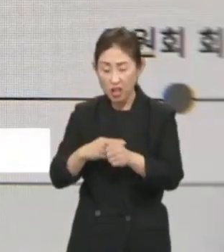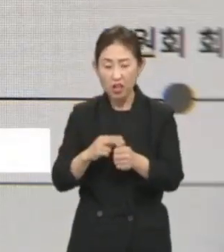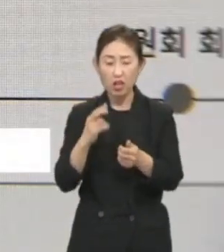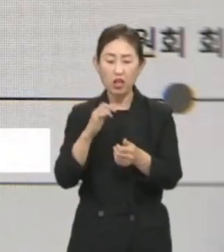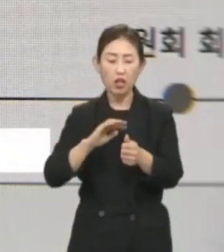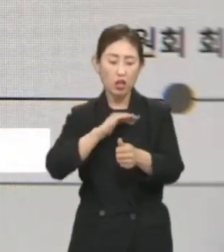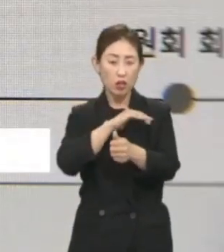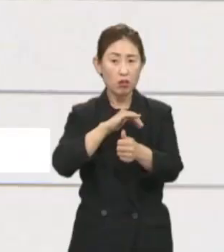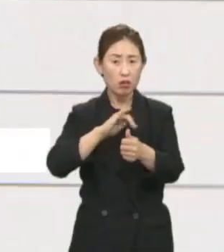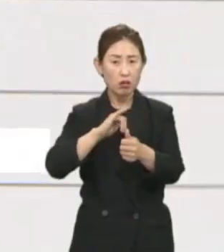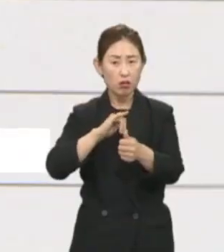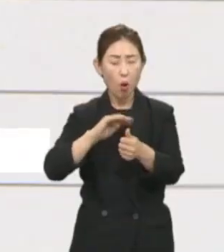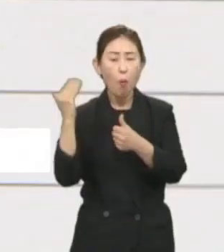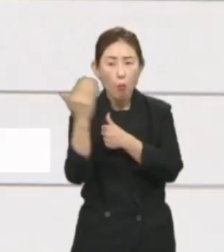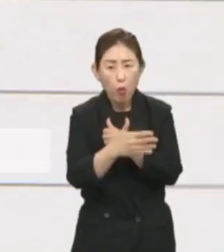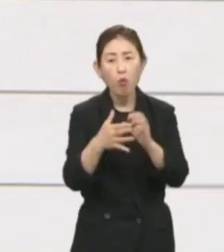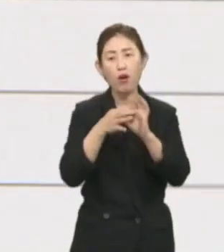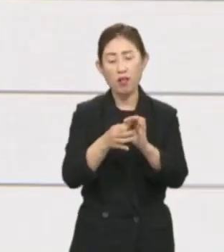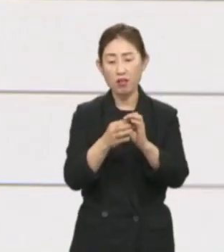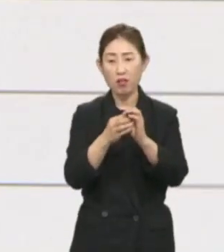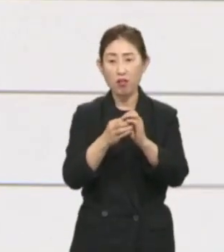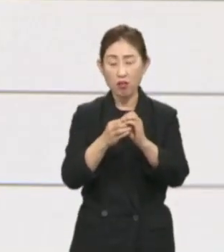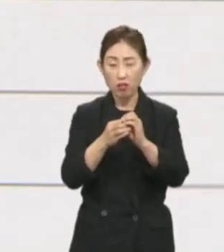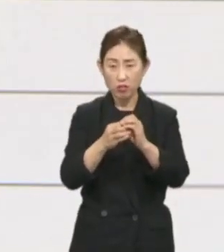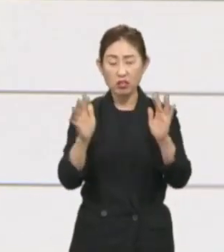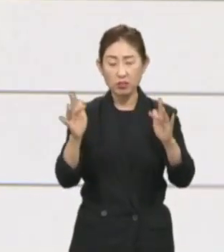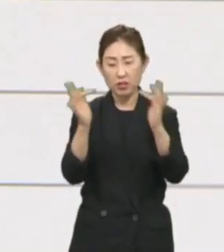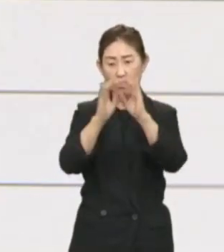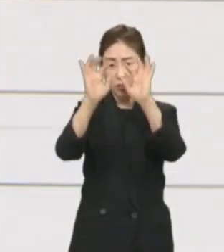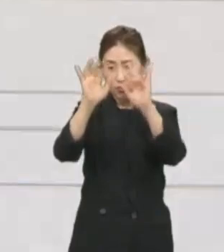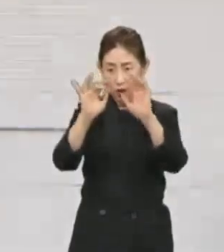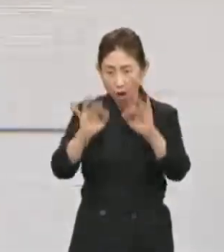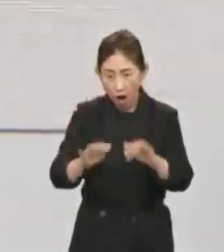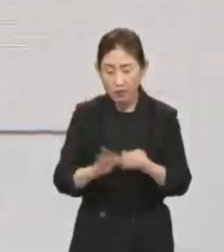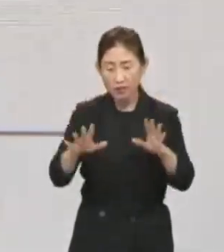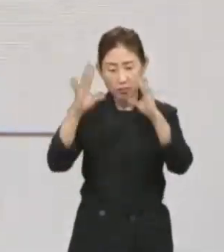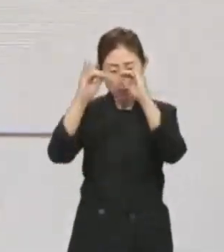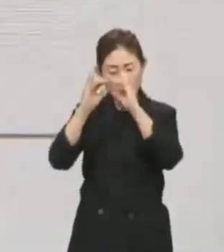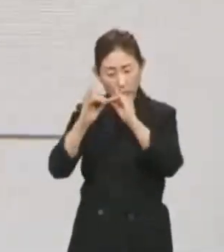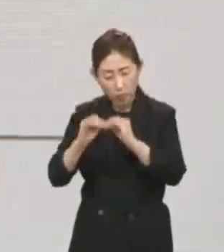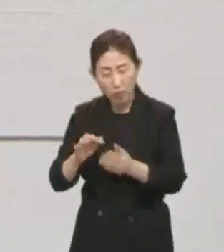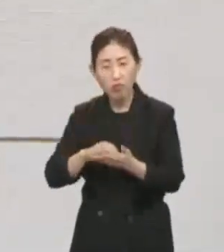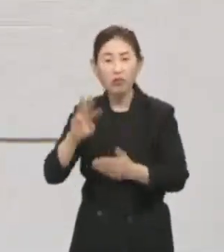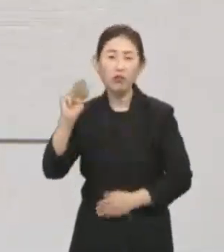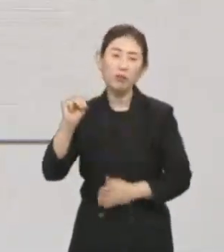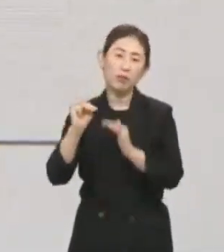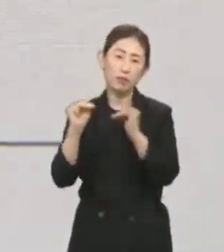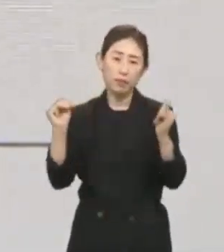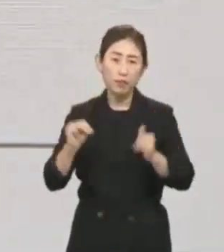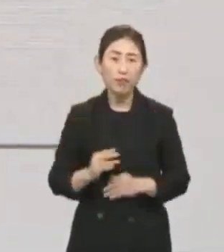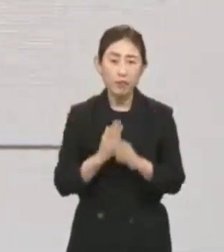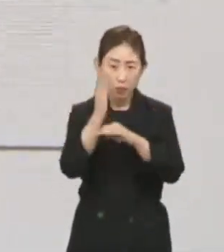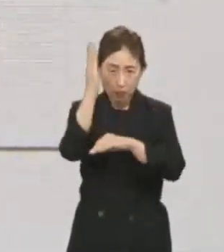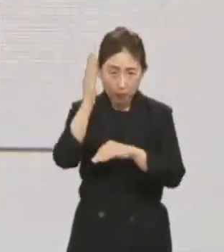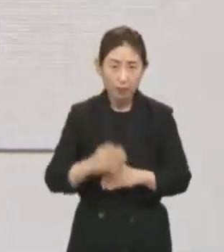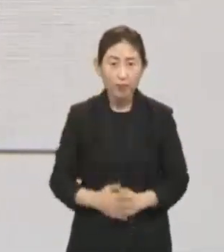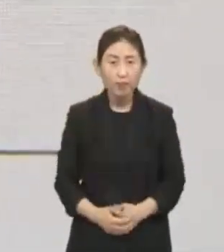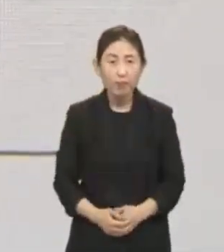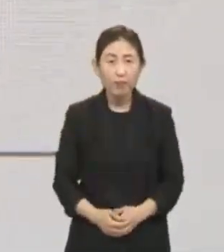보호를 위한 제도화를 요구하며 올린 국회 국민동의 청원은 이틀 새 3만 명을 넘어섰습니다. TJB 이수복입니다.